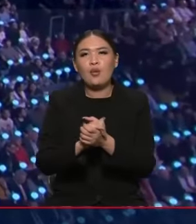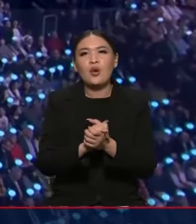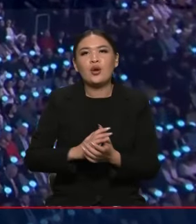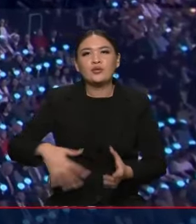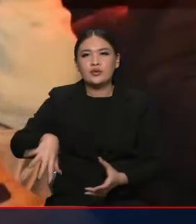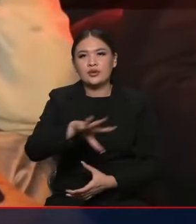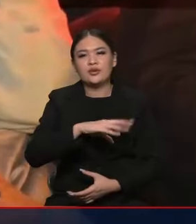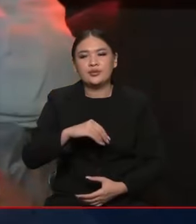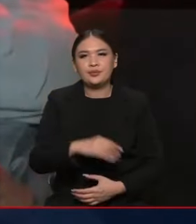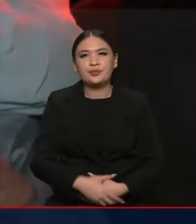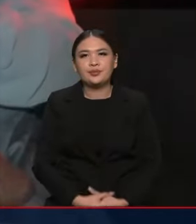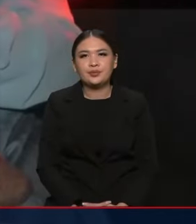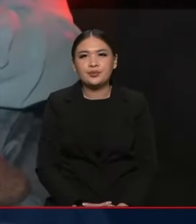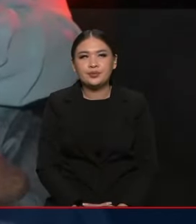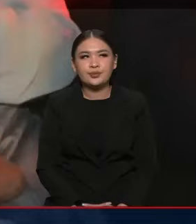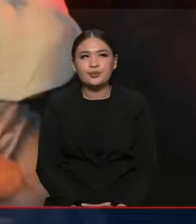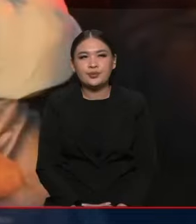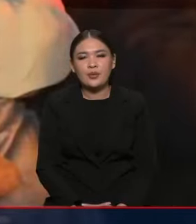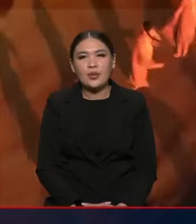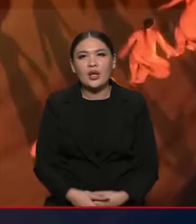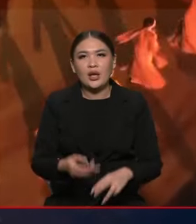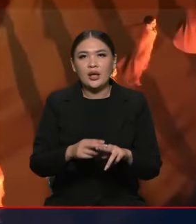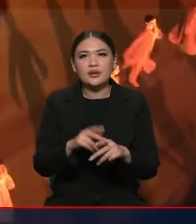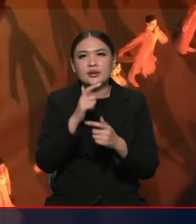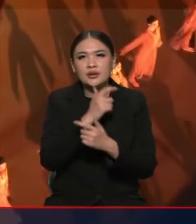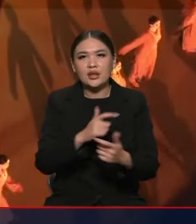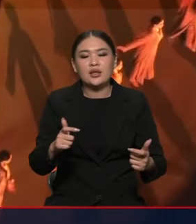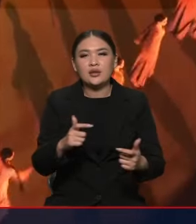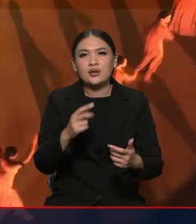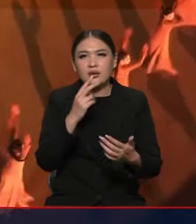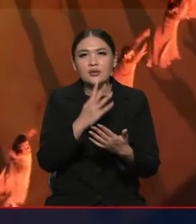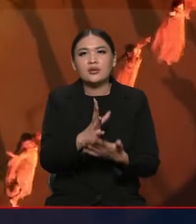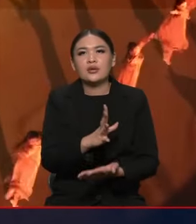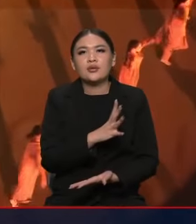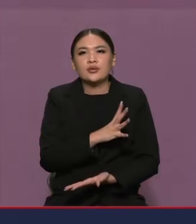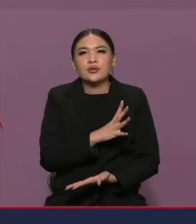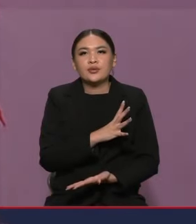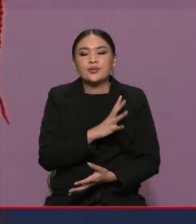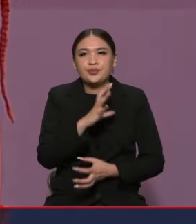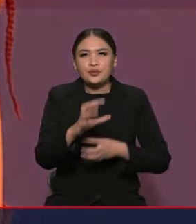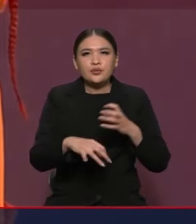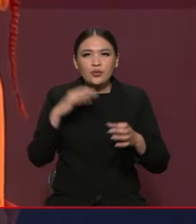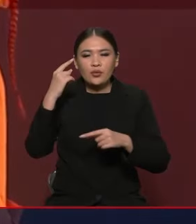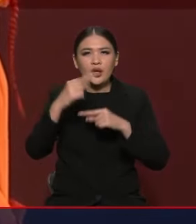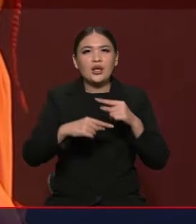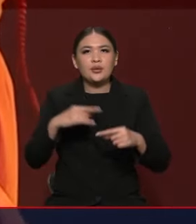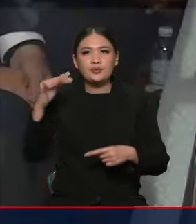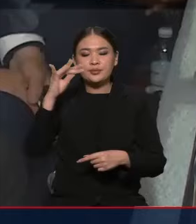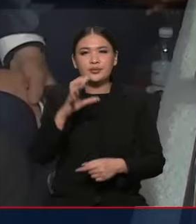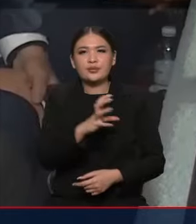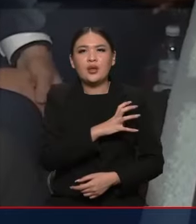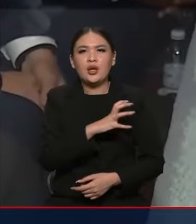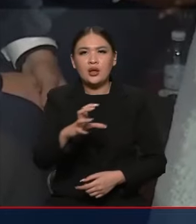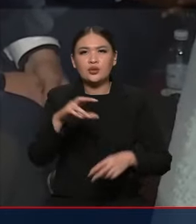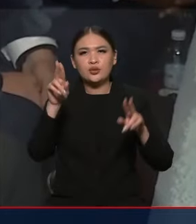международной солидарности. После этого зрители погрузили в невероятный мир кочевой цивилизации. Богатую культуру